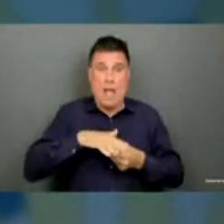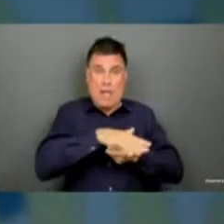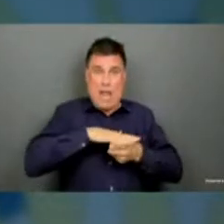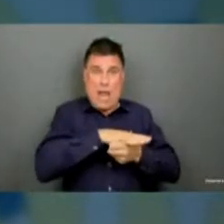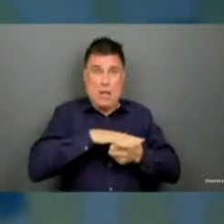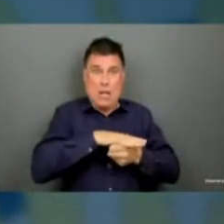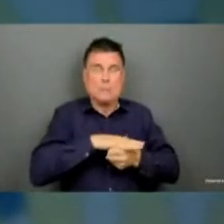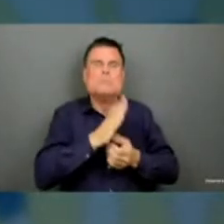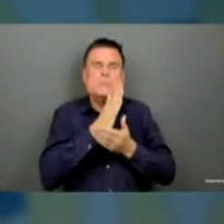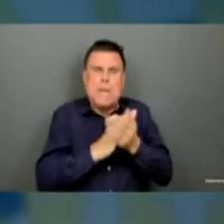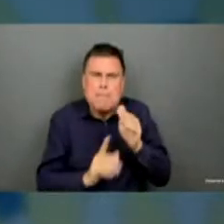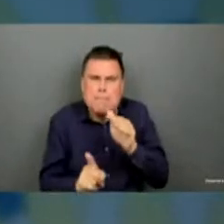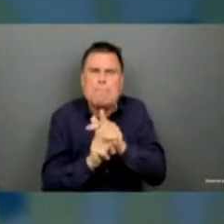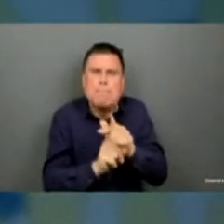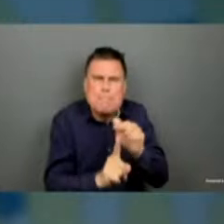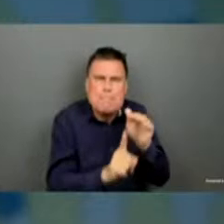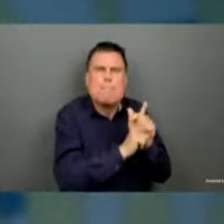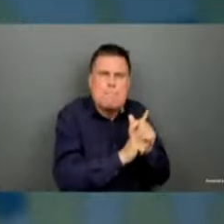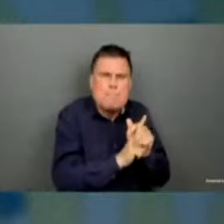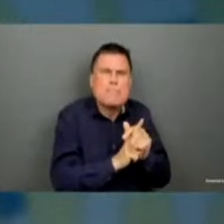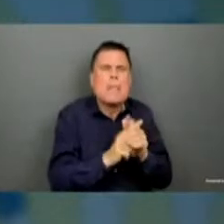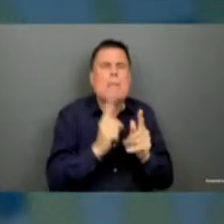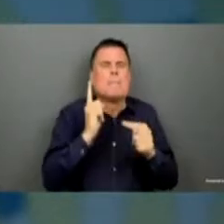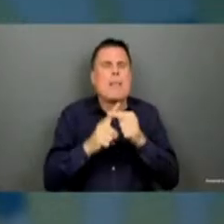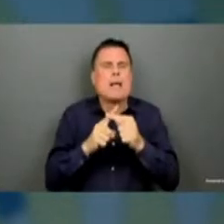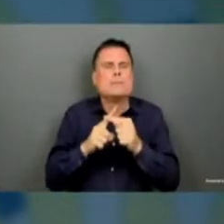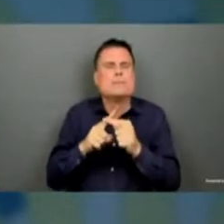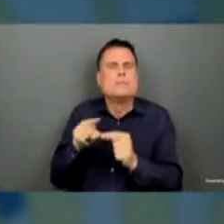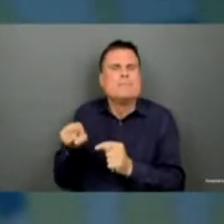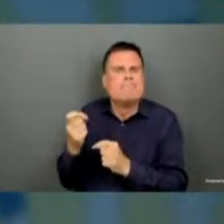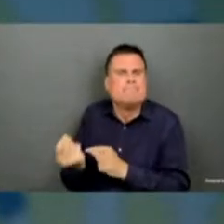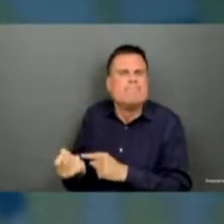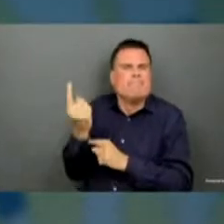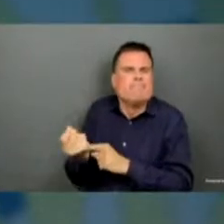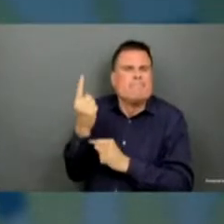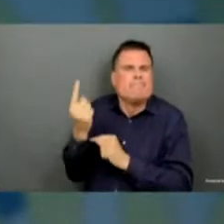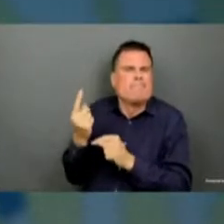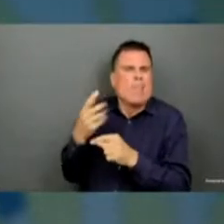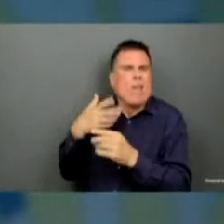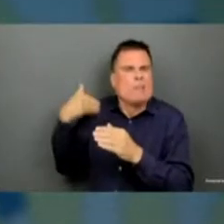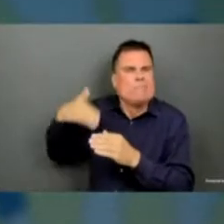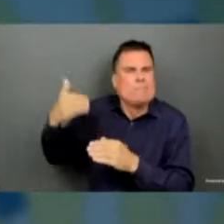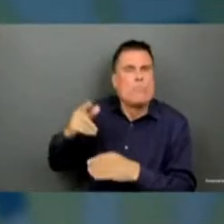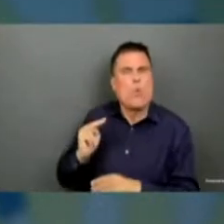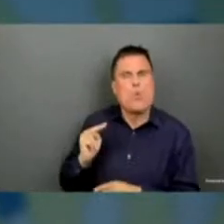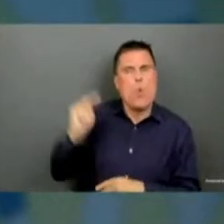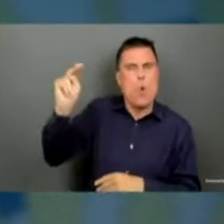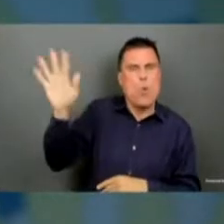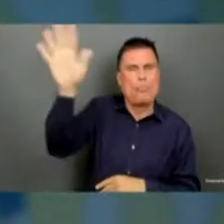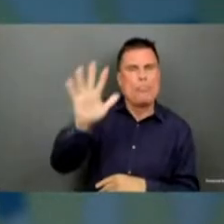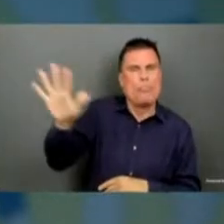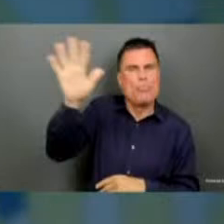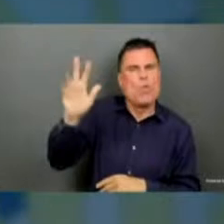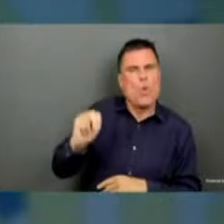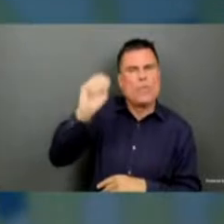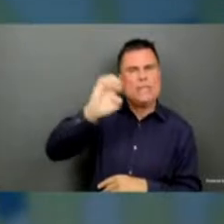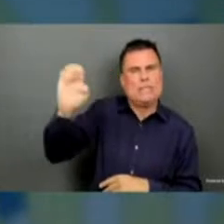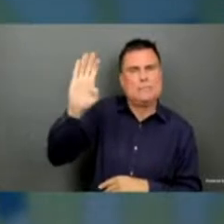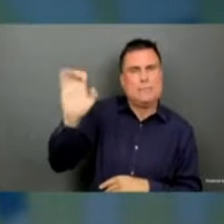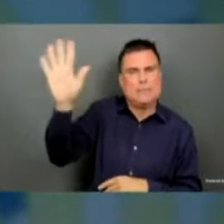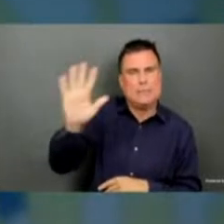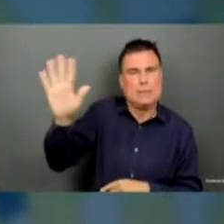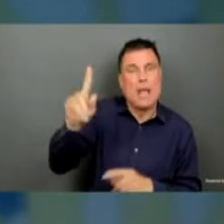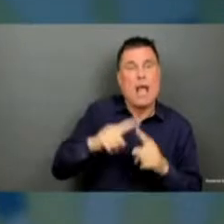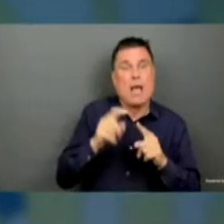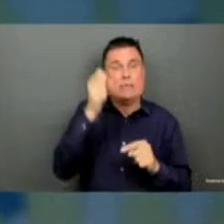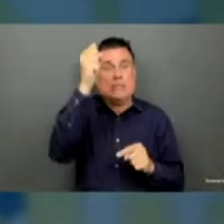是每10万个人里边的数字咖啡色最深的是10万个人里边有20个最浅的